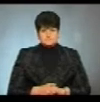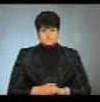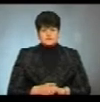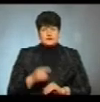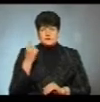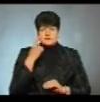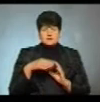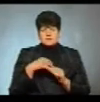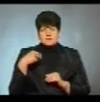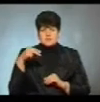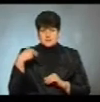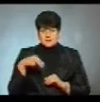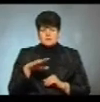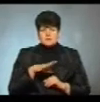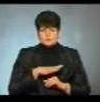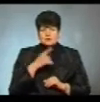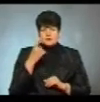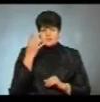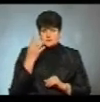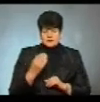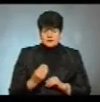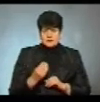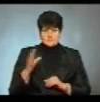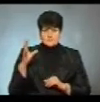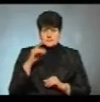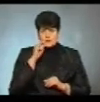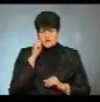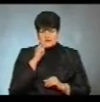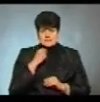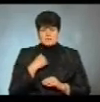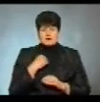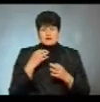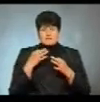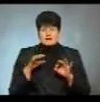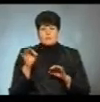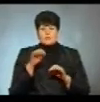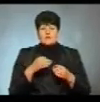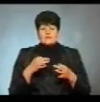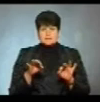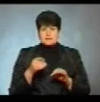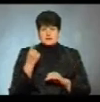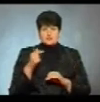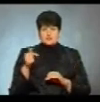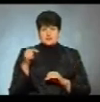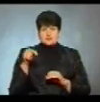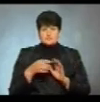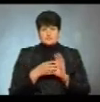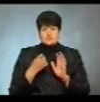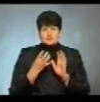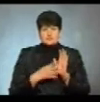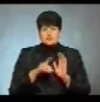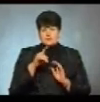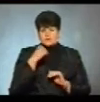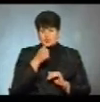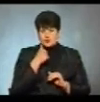Перші вибори президента відбулися в один день зі всеукраїнським референдумом про незалежність. 1 грудня 1991